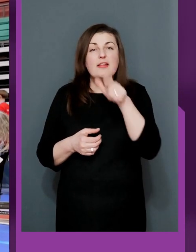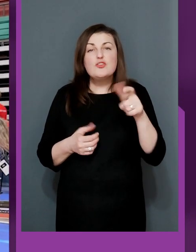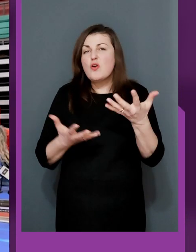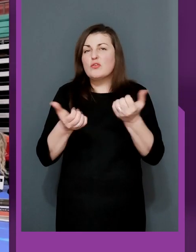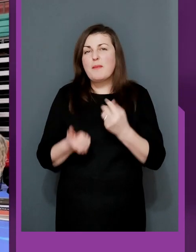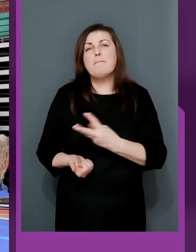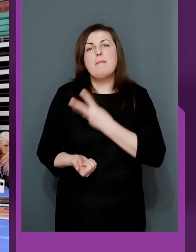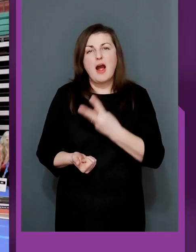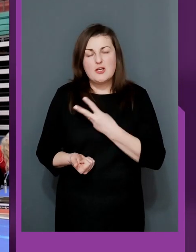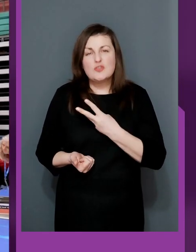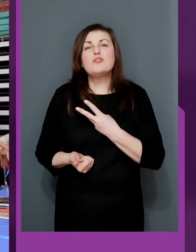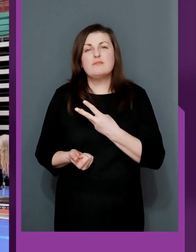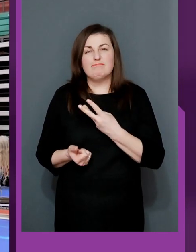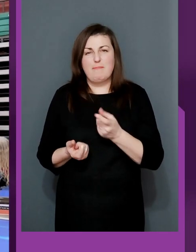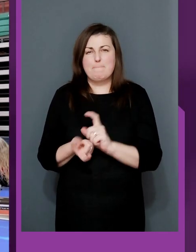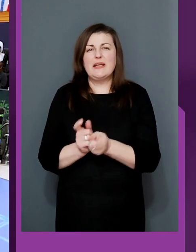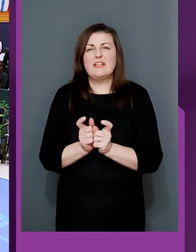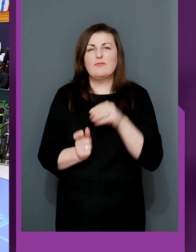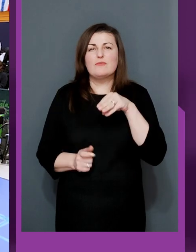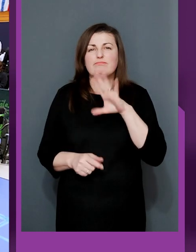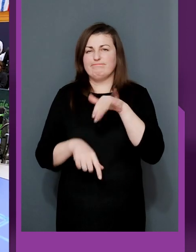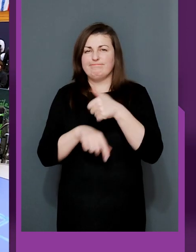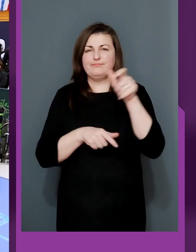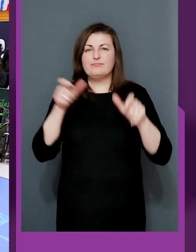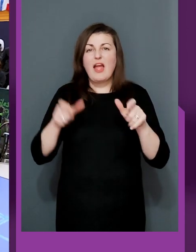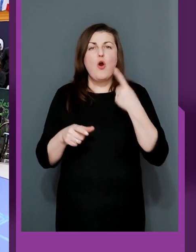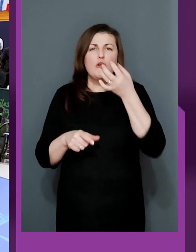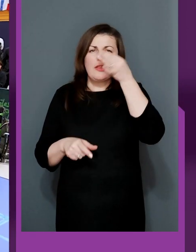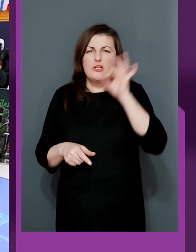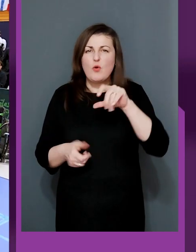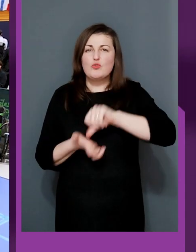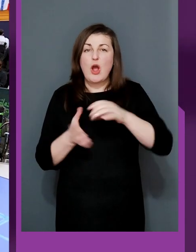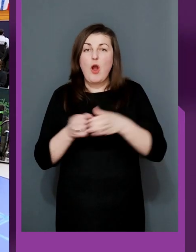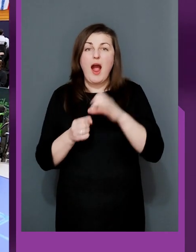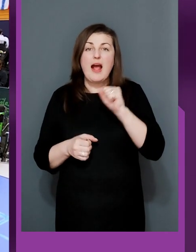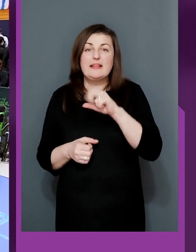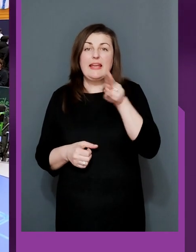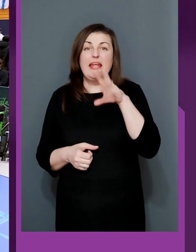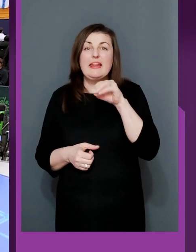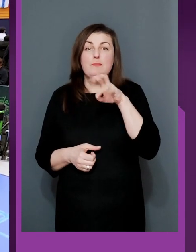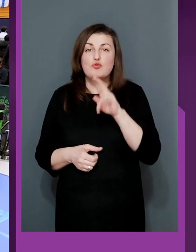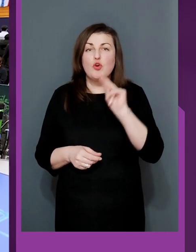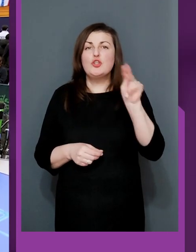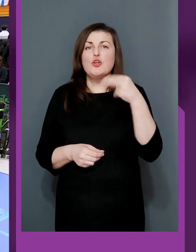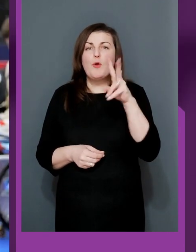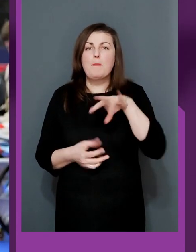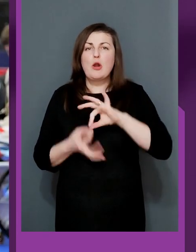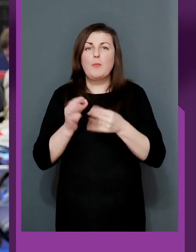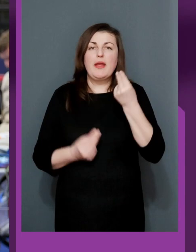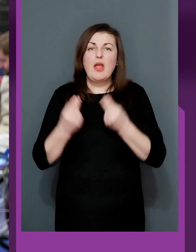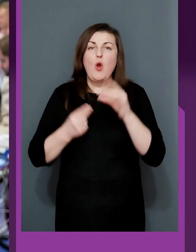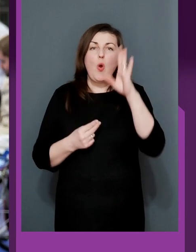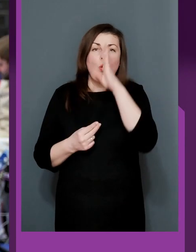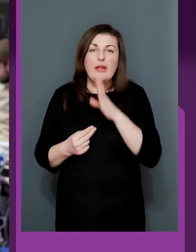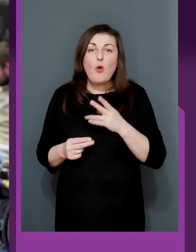отримали ле бажану Битву титанів один з найдосвідченіших учасників команди Андрій Демчук чемпіон паралімпійських